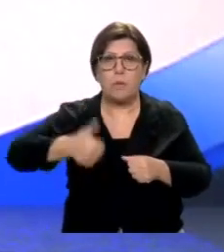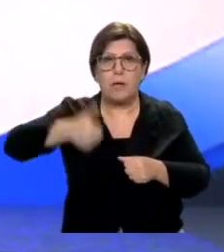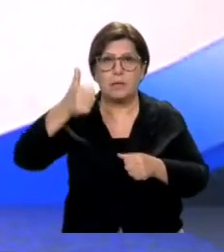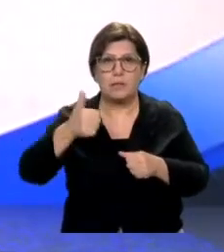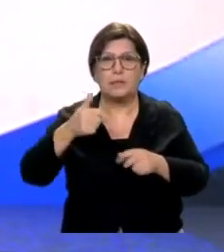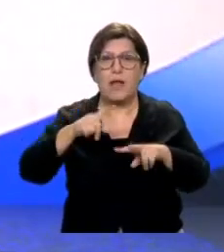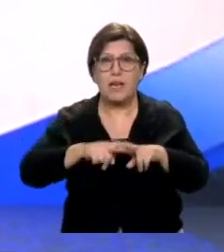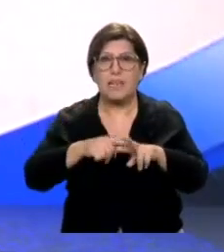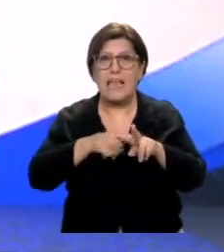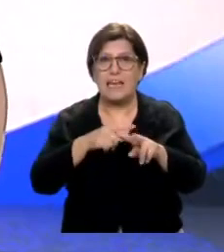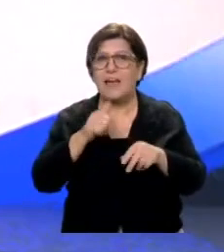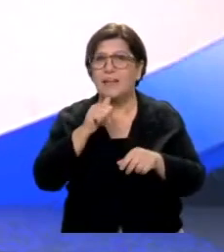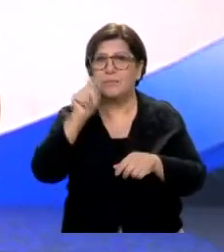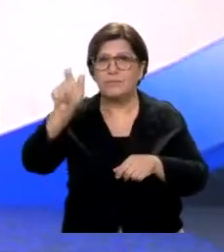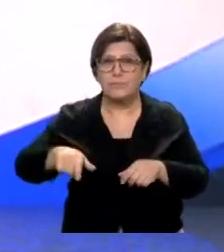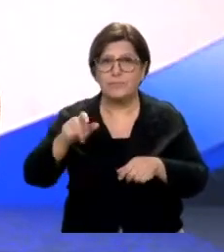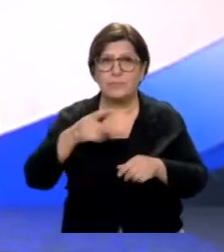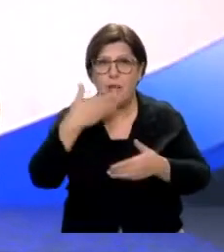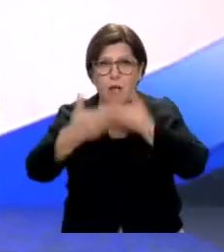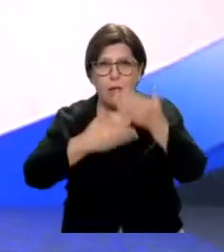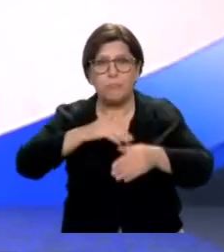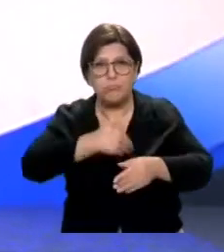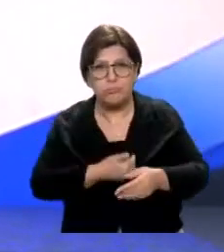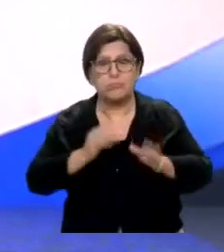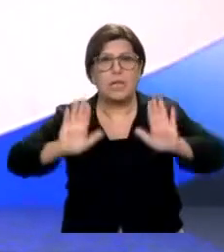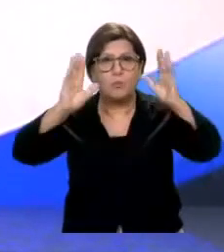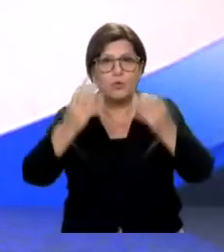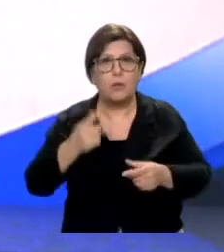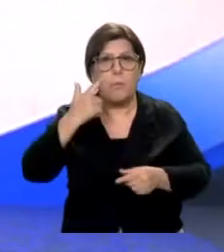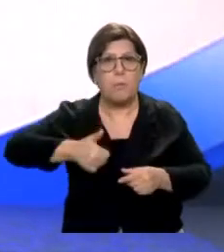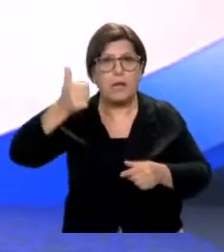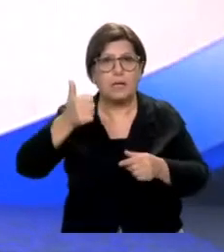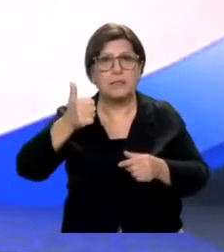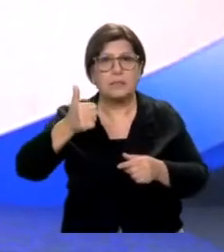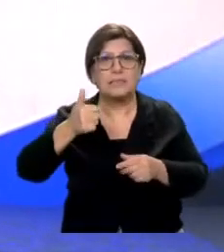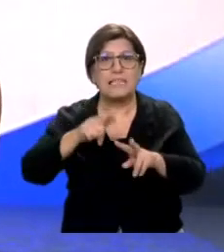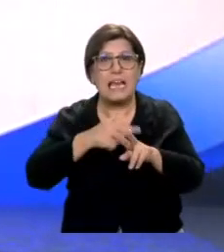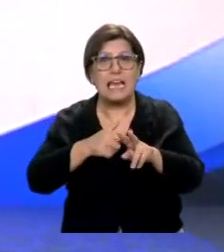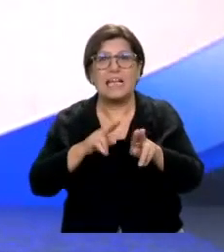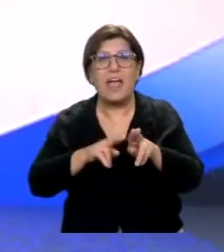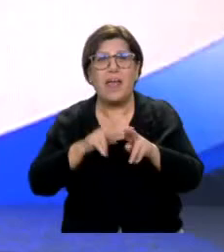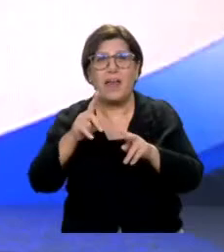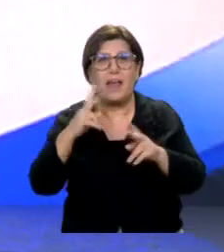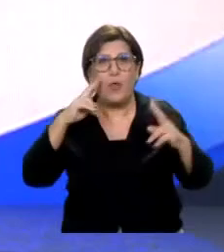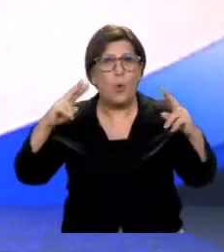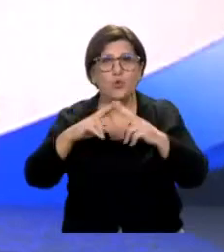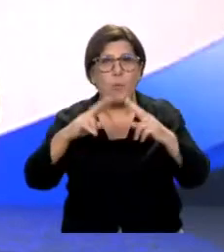Ali Yerlikaya'nın çabasıyla ikna olup teslim olmuştu. Şüphelinin Bakan Yerlikaya ile yaptığı o görüşme ortaya